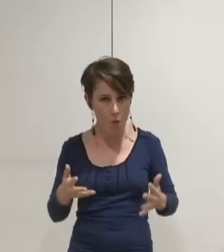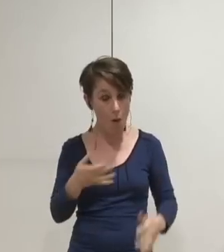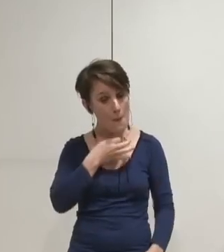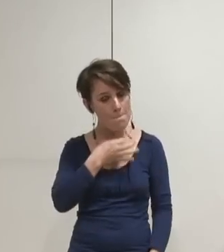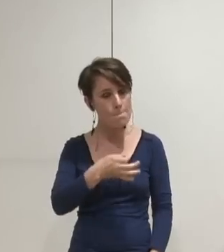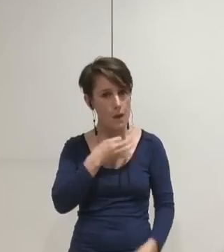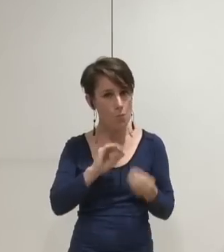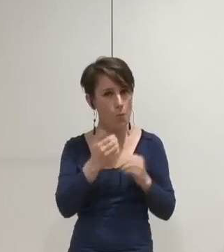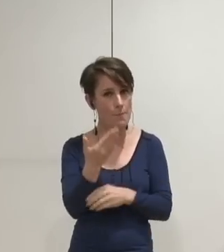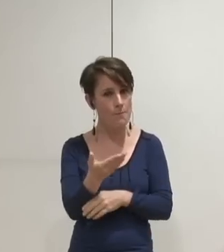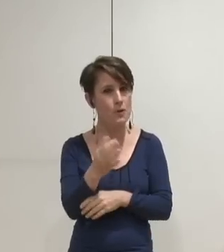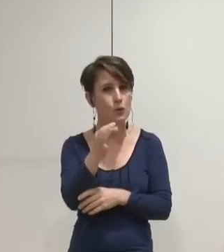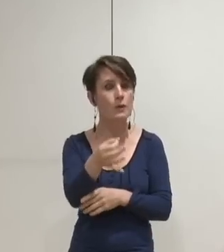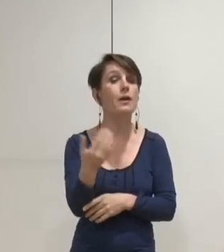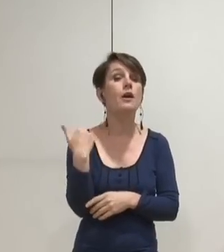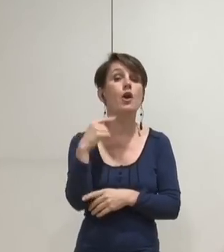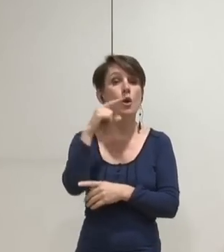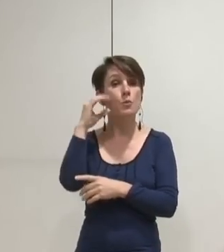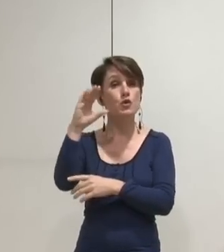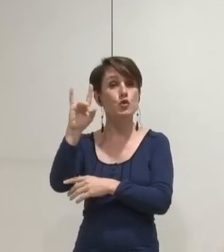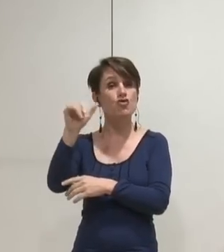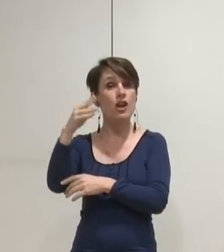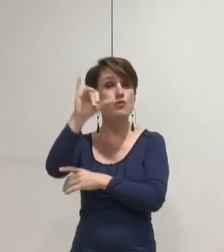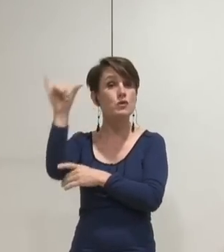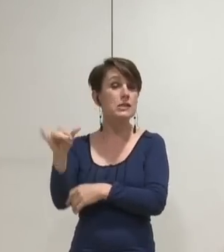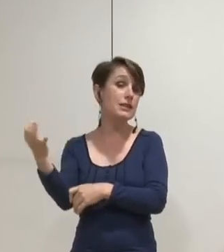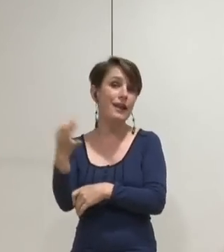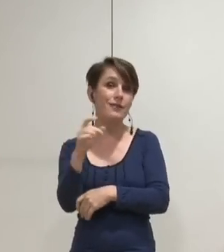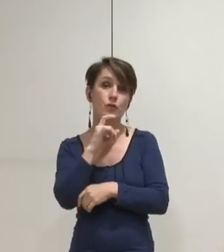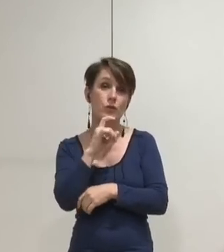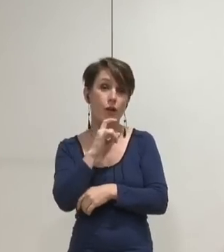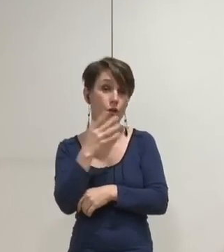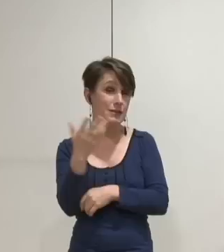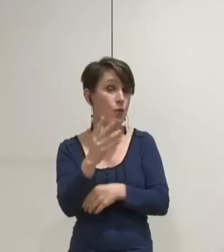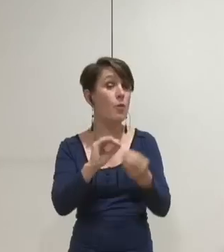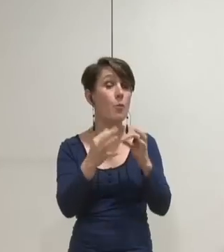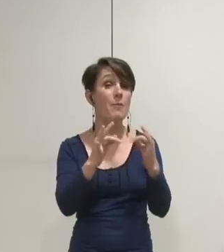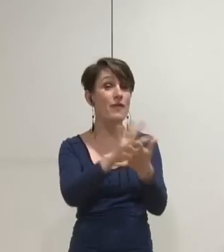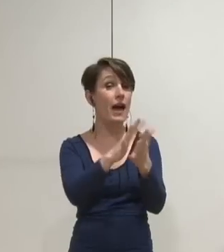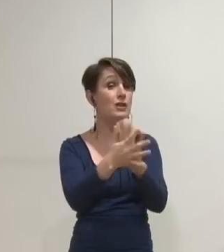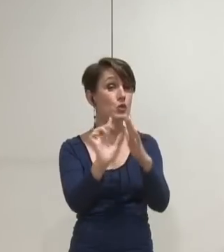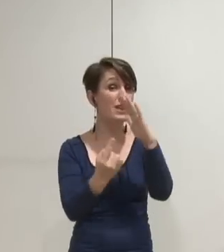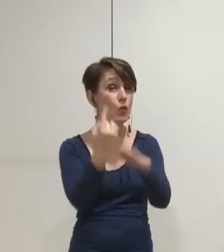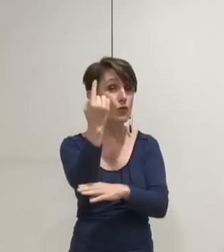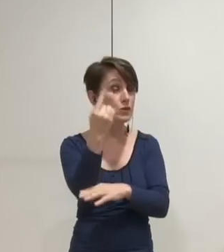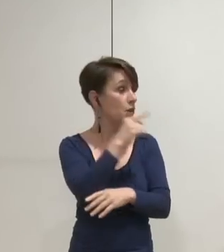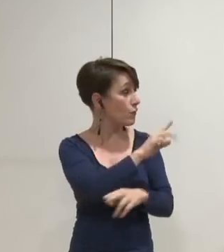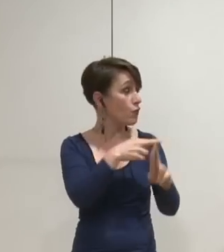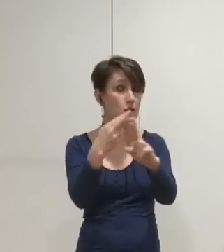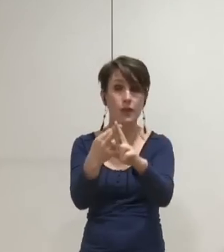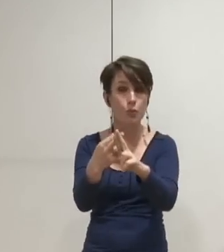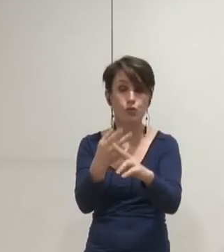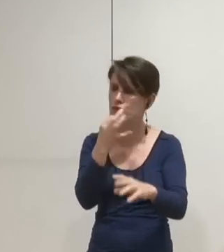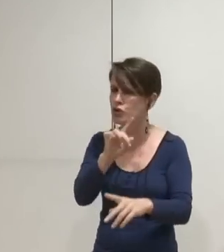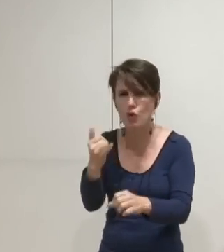Matthieu chamusi en a parlé tout à l'heure c'est la question de de l'association fusée donc vous lui avez répondu vous avez dit que c'était faux que cette